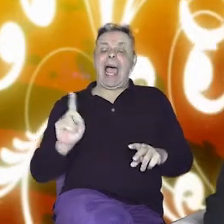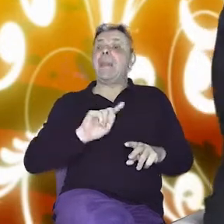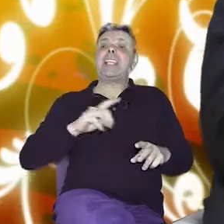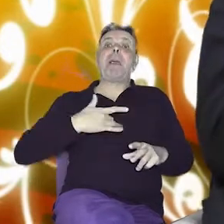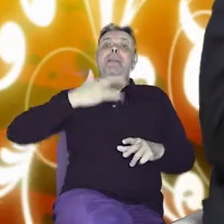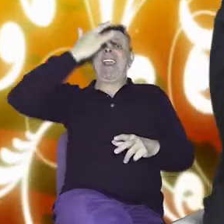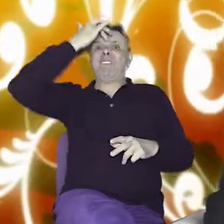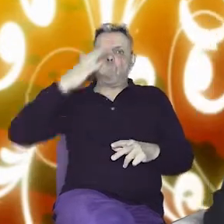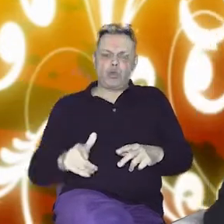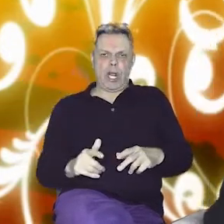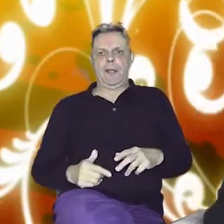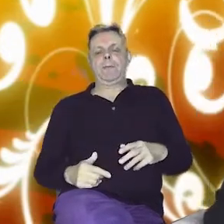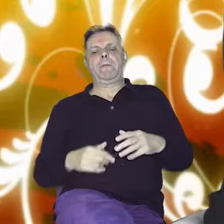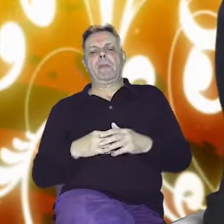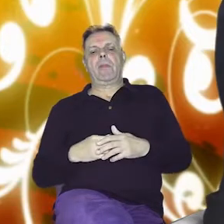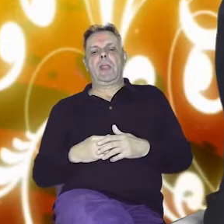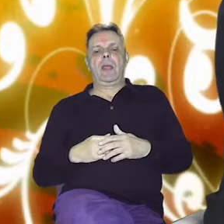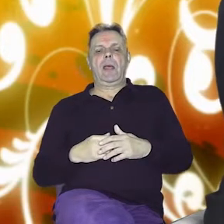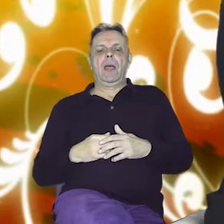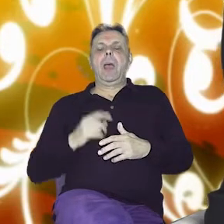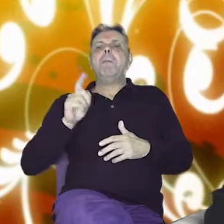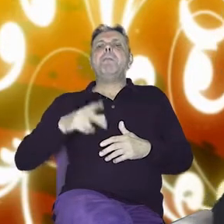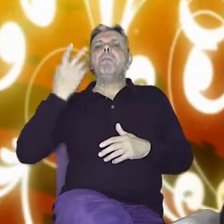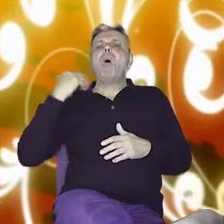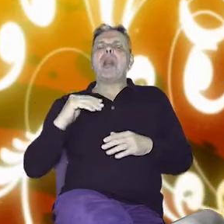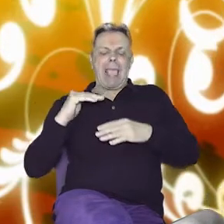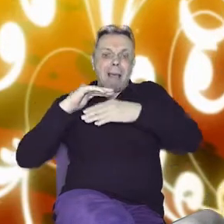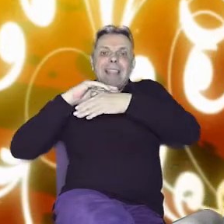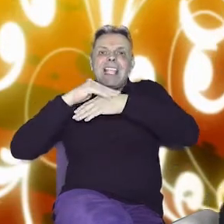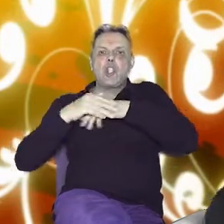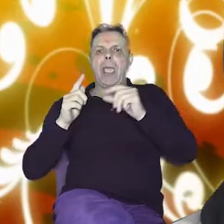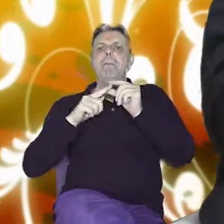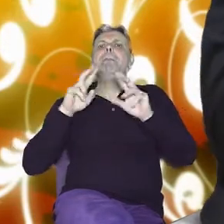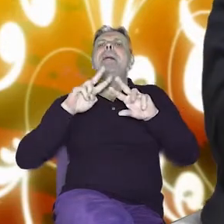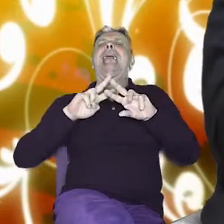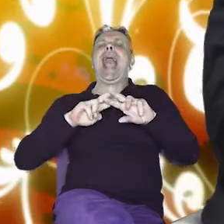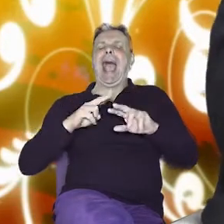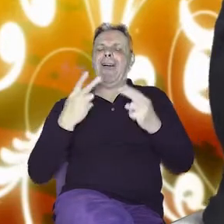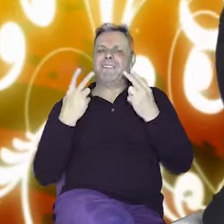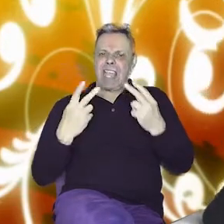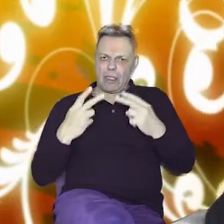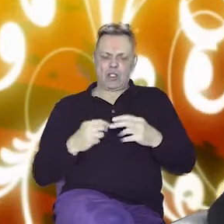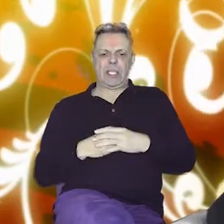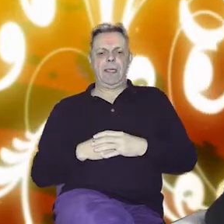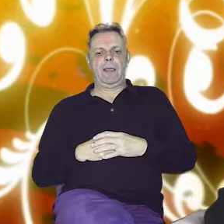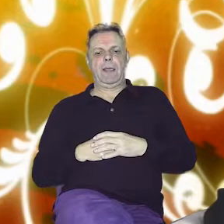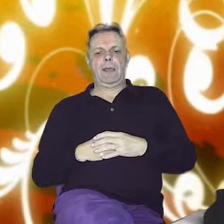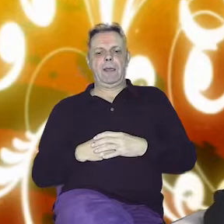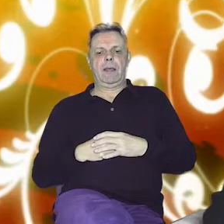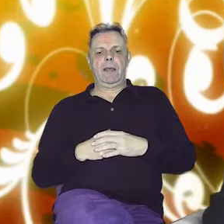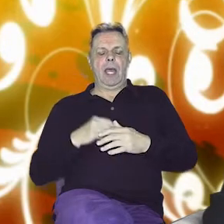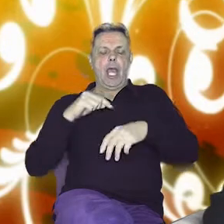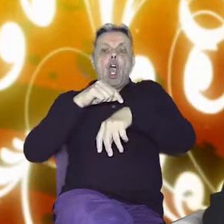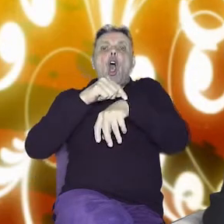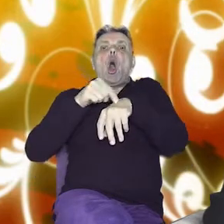biti adekvatno vlažna. Ona ne smije biti ovoga hladna, ne smije biti prevruća, ona ima neku temperaturu. Mora imati